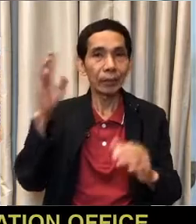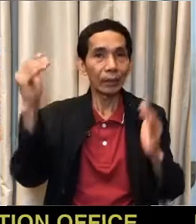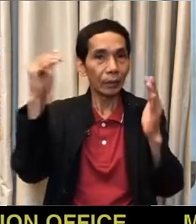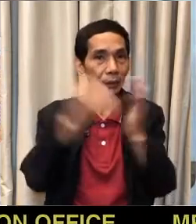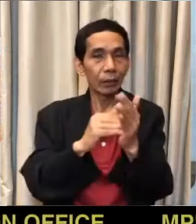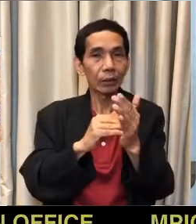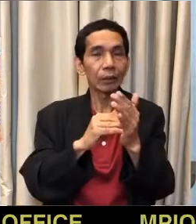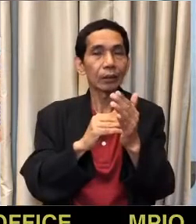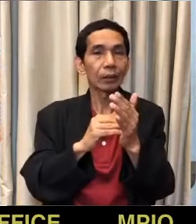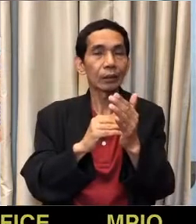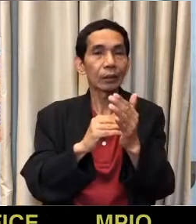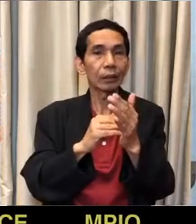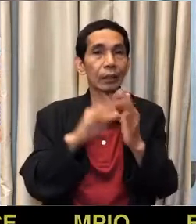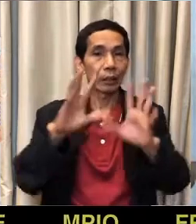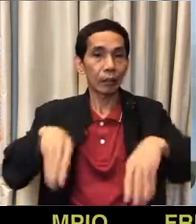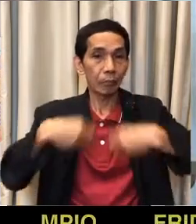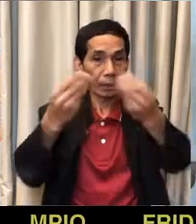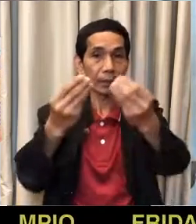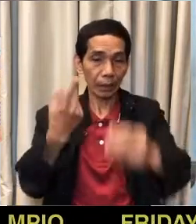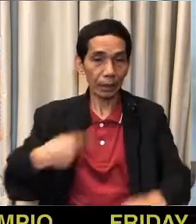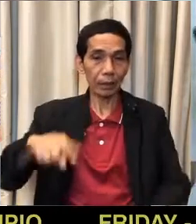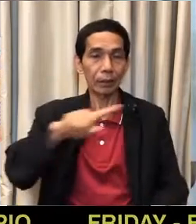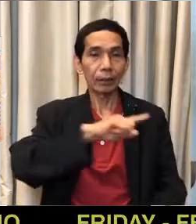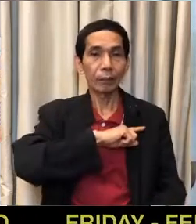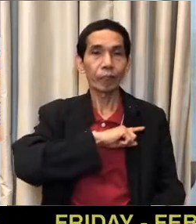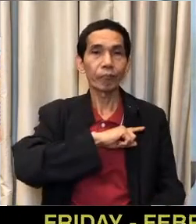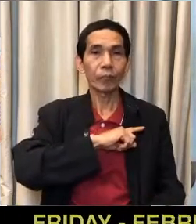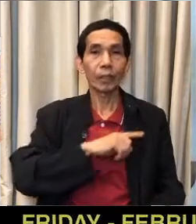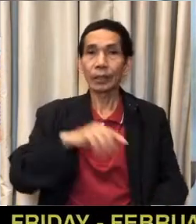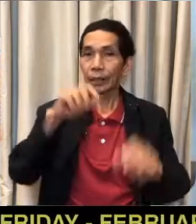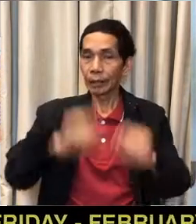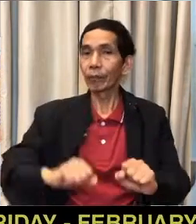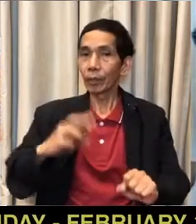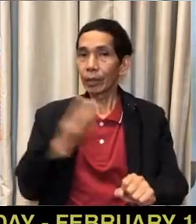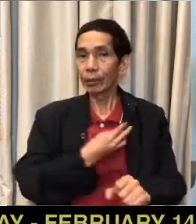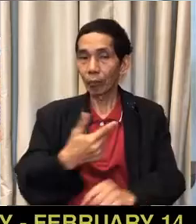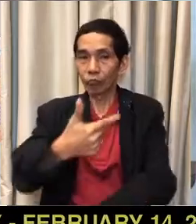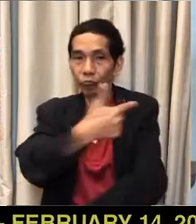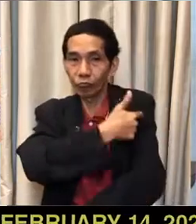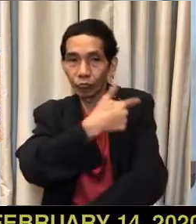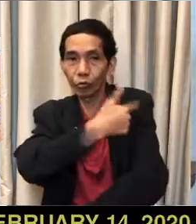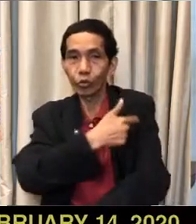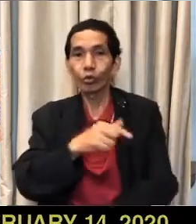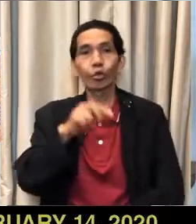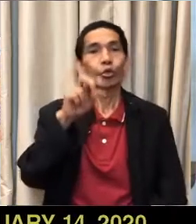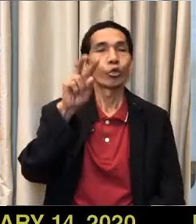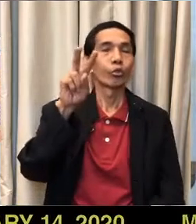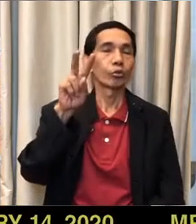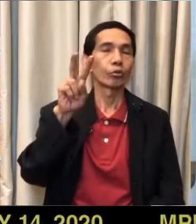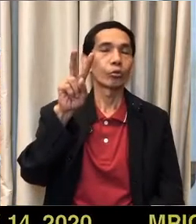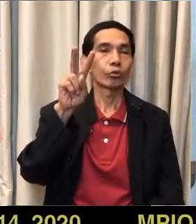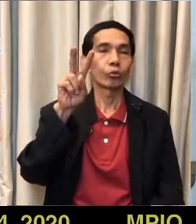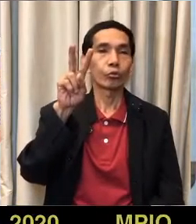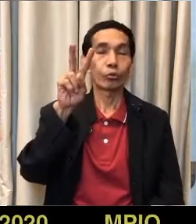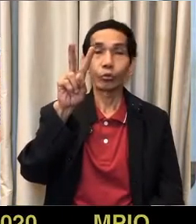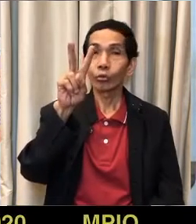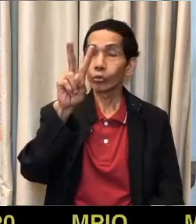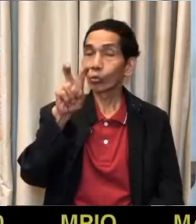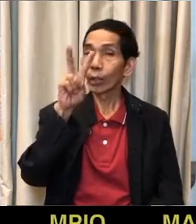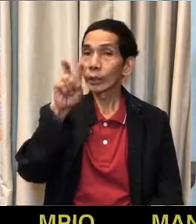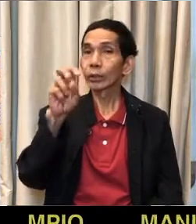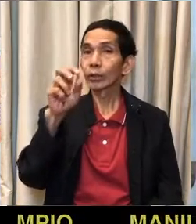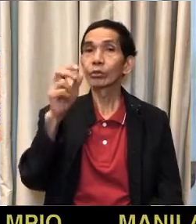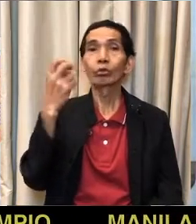217,000 po kasi na ibinigay sa ating dapat nating mabakunahan, 212,000 po